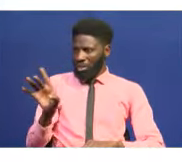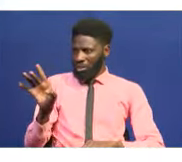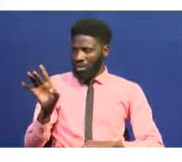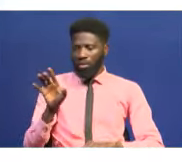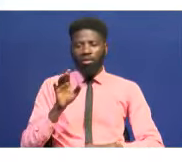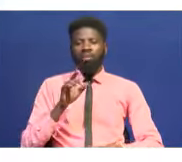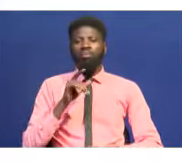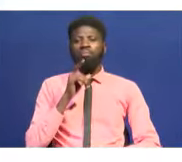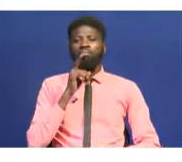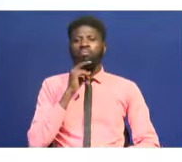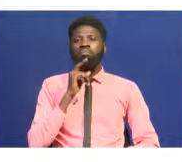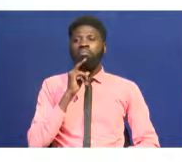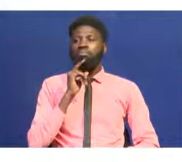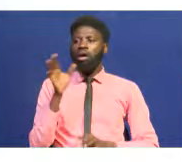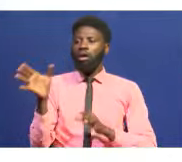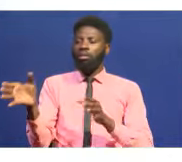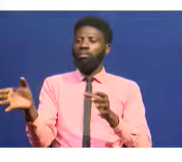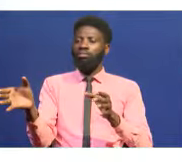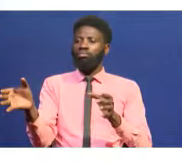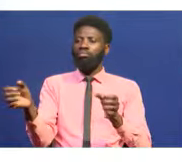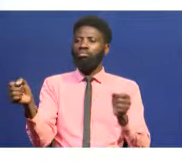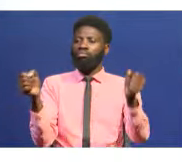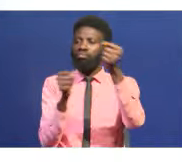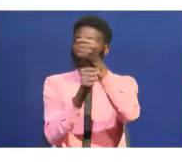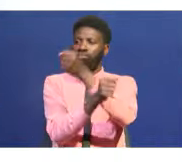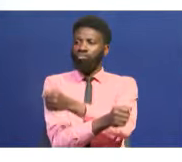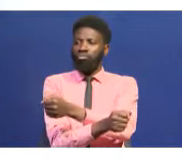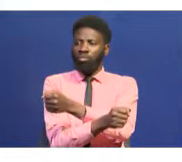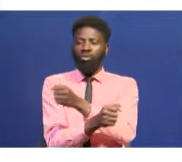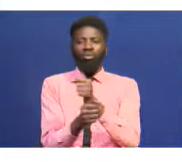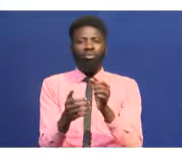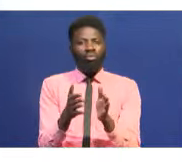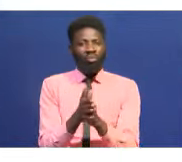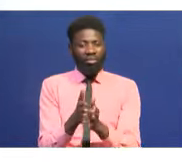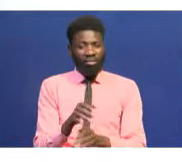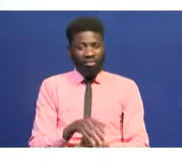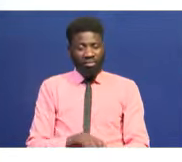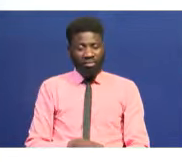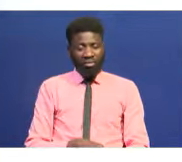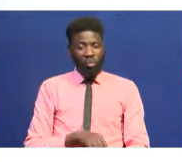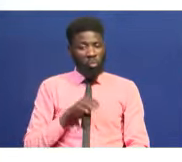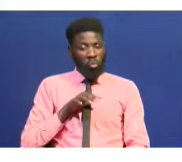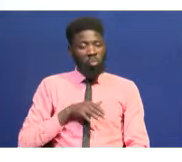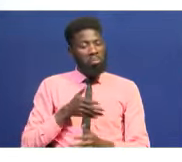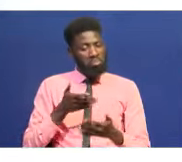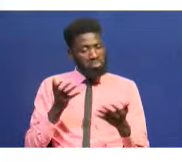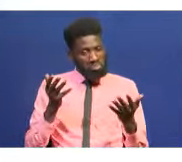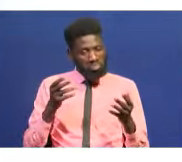siasa tunataka kupanga hapa, odokea huu mzee, na akaondoka.